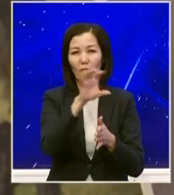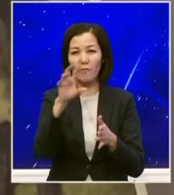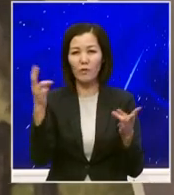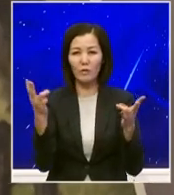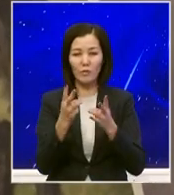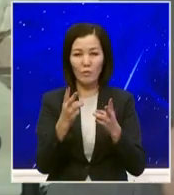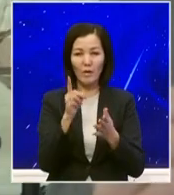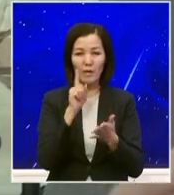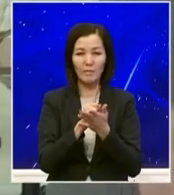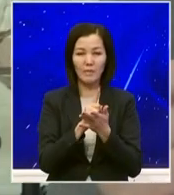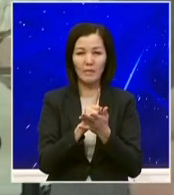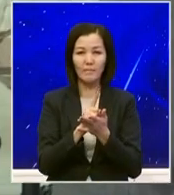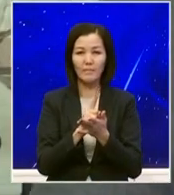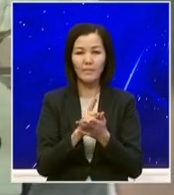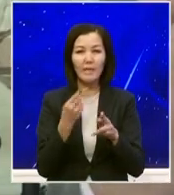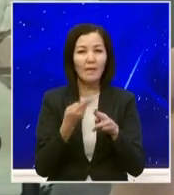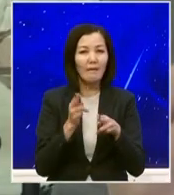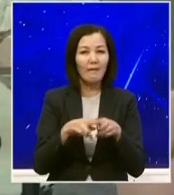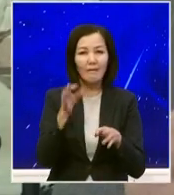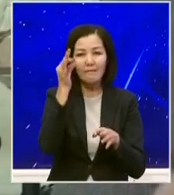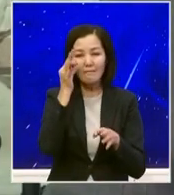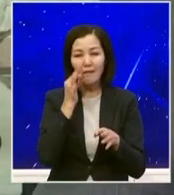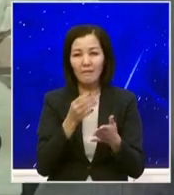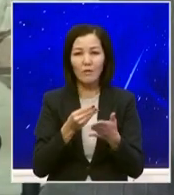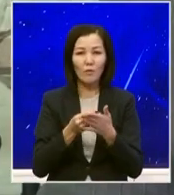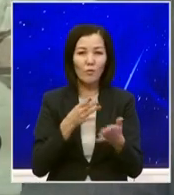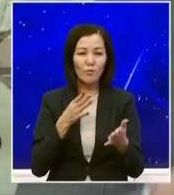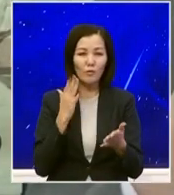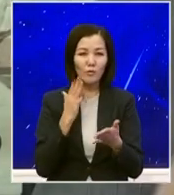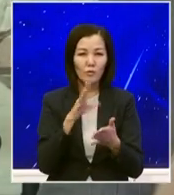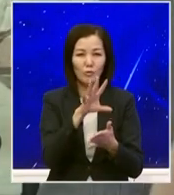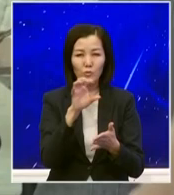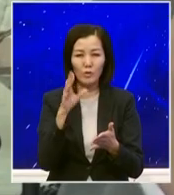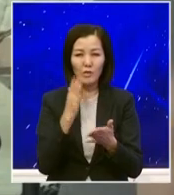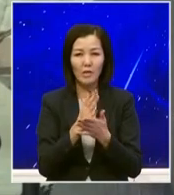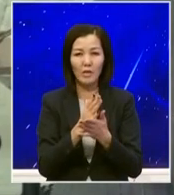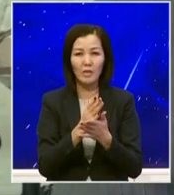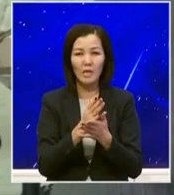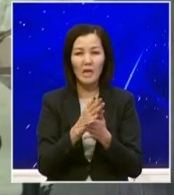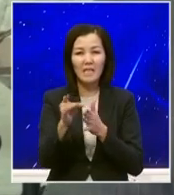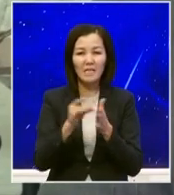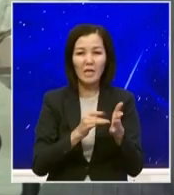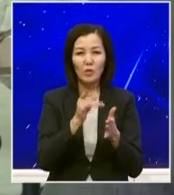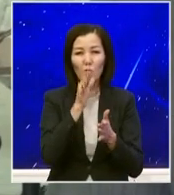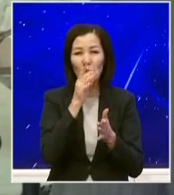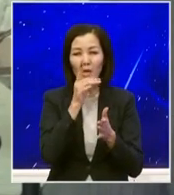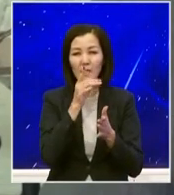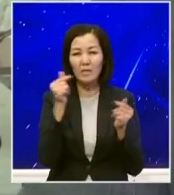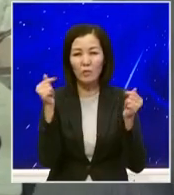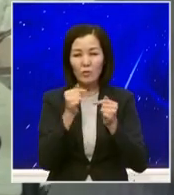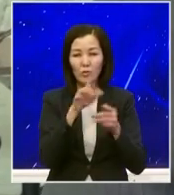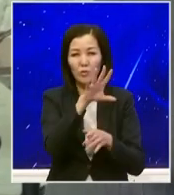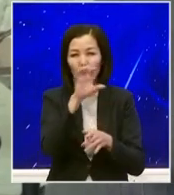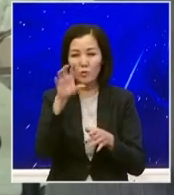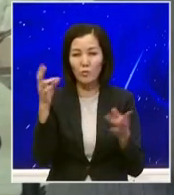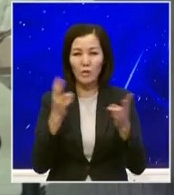қалмауы ләзім. Ең бір тәтті, ең құнды жерлер бар. Сол әр затты уақытында түсіріп алу. Және бұл суретте көрдіңіз